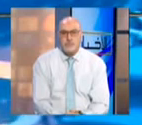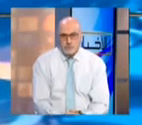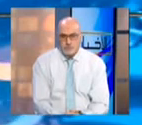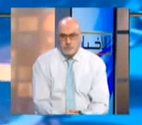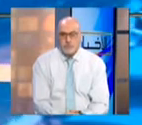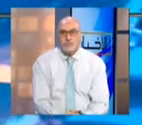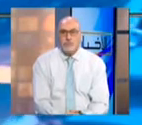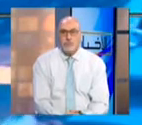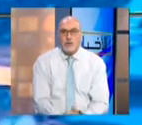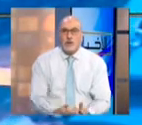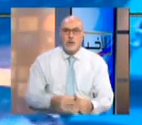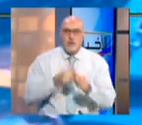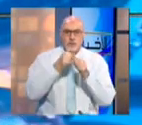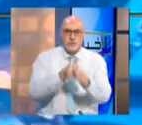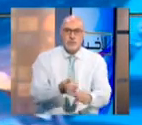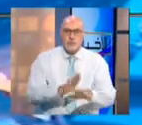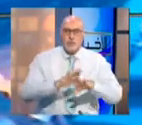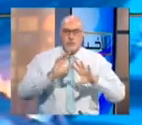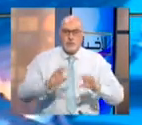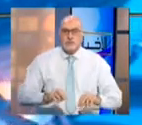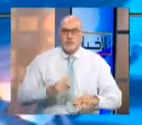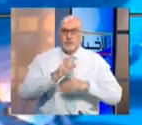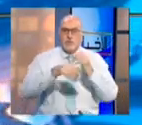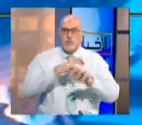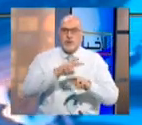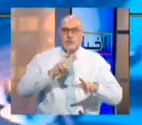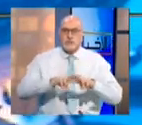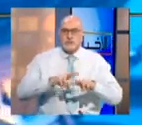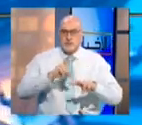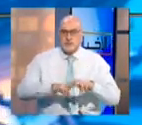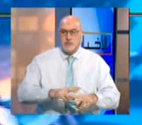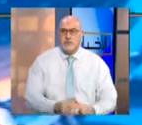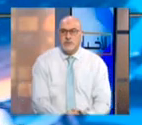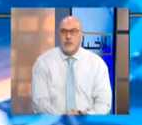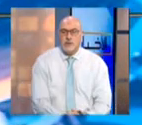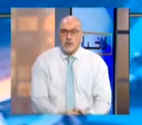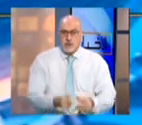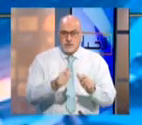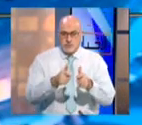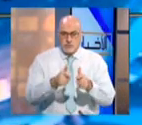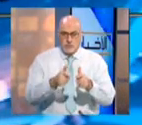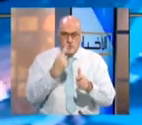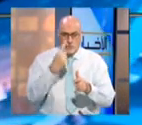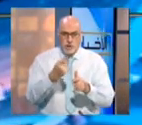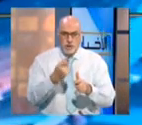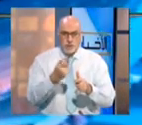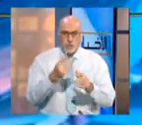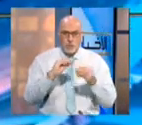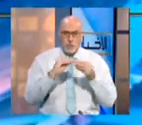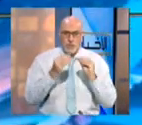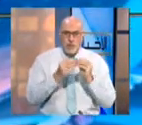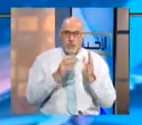وفي متابعة ميدانية لواقع التنمية بولاية تسمسيلة، وقف التلفزيون عند مشكلة ندرة العقار